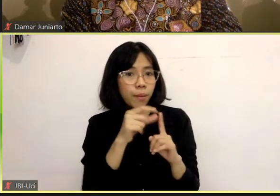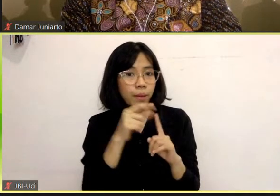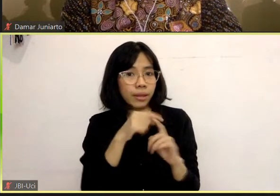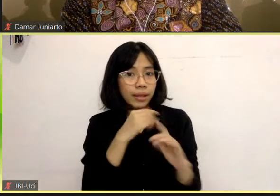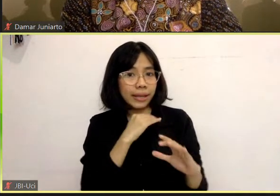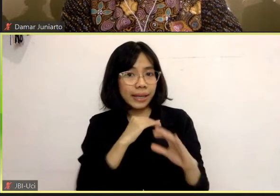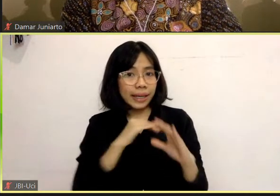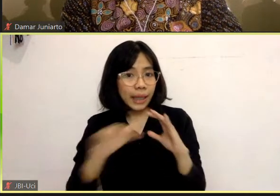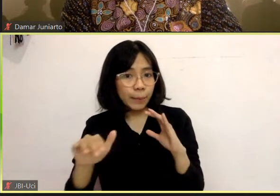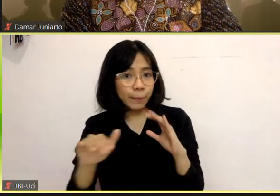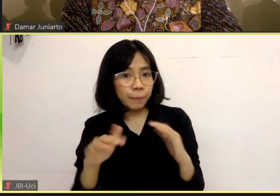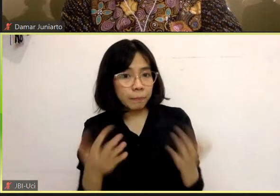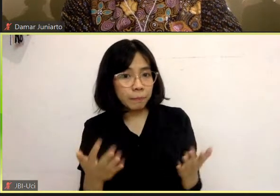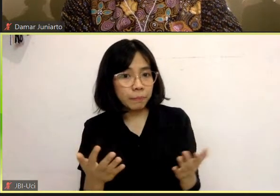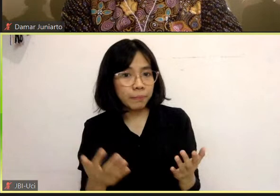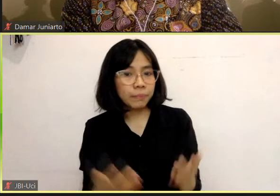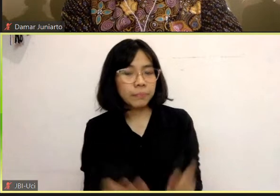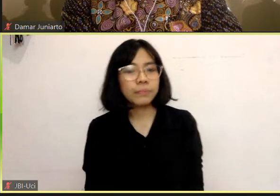admin?